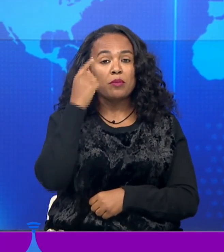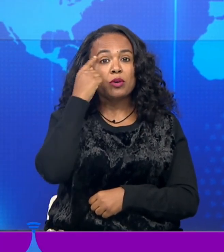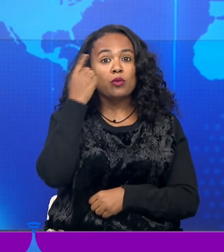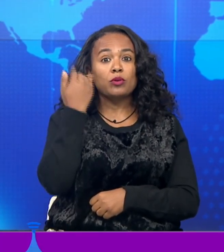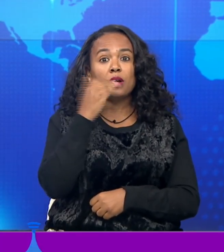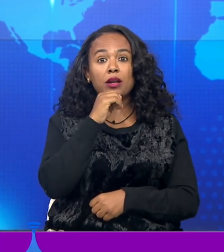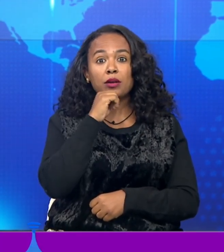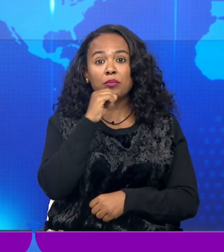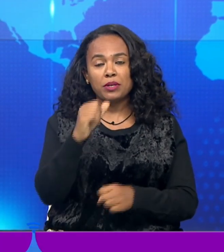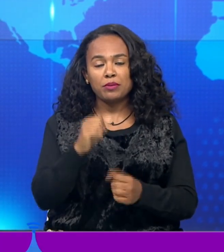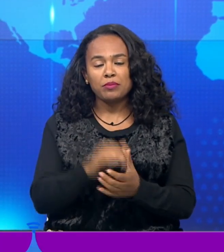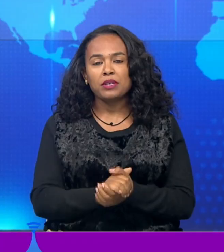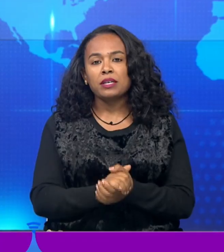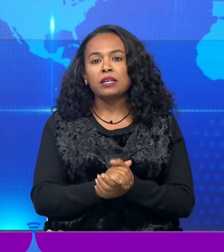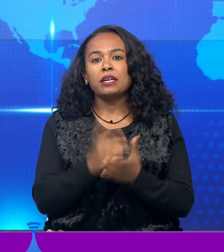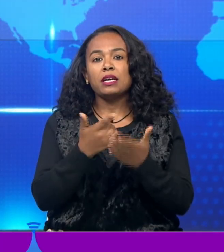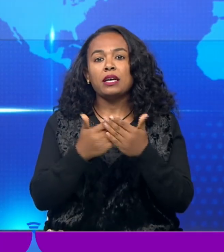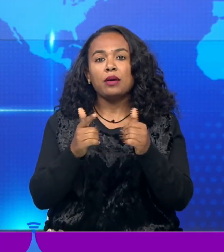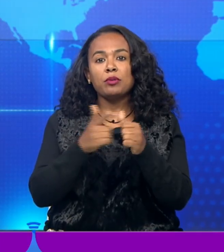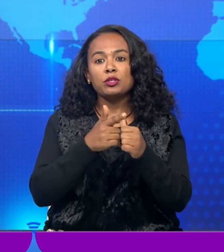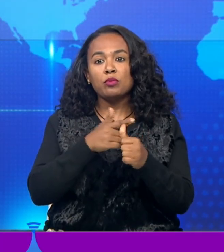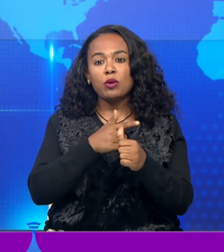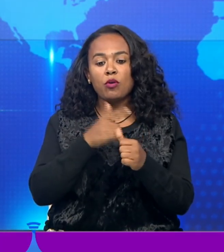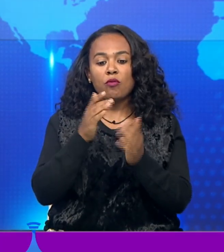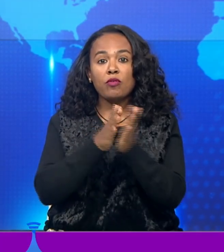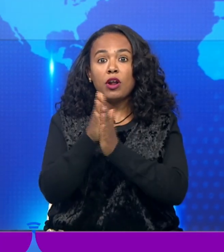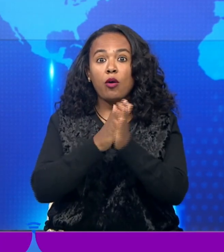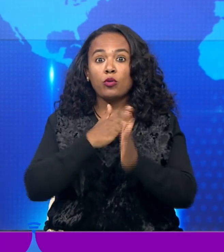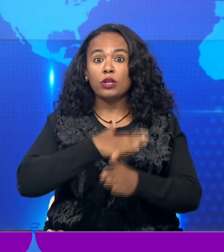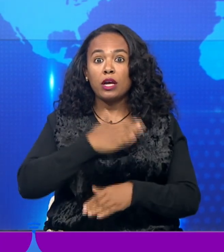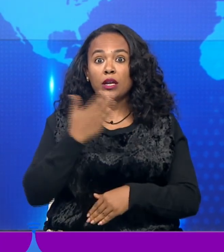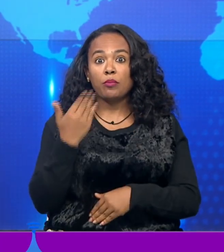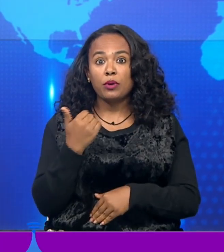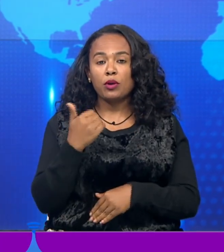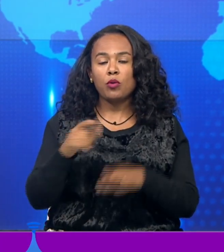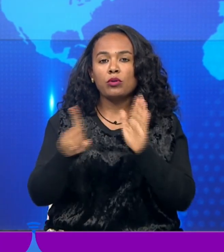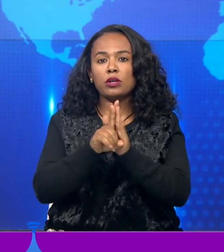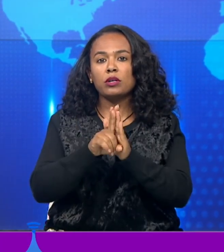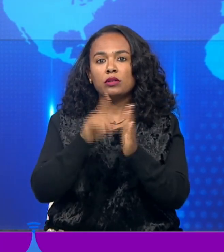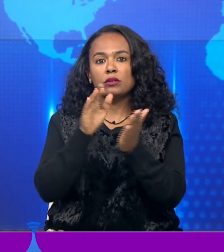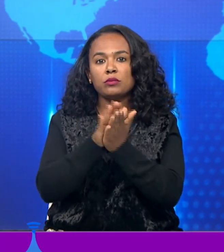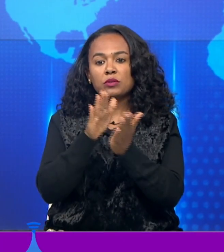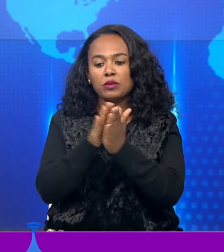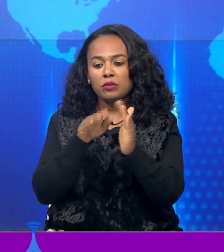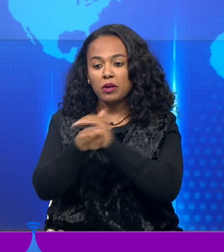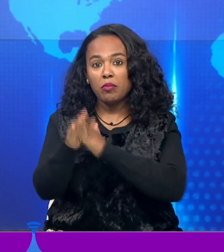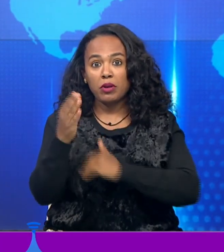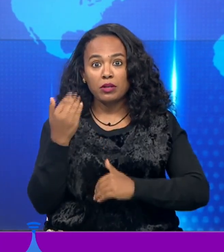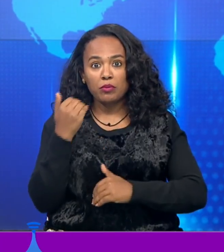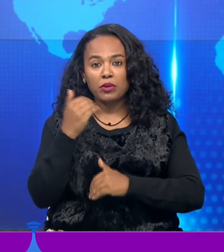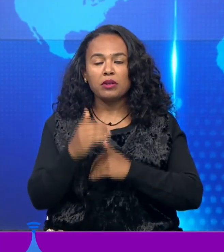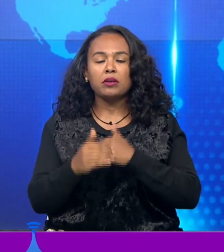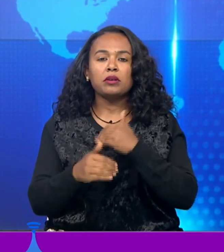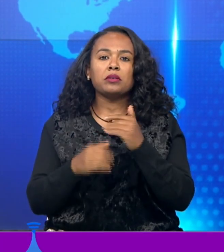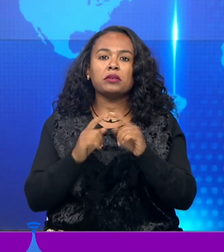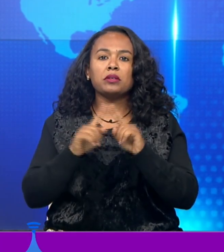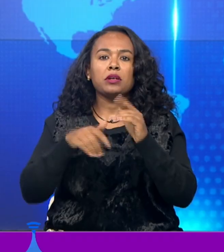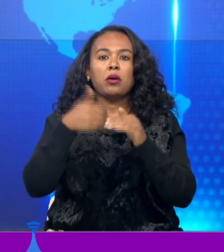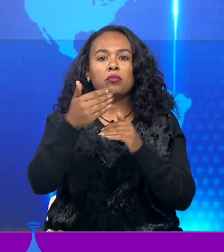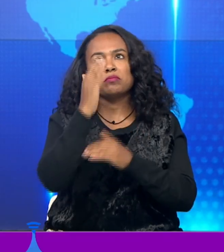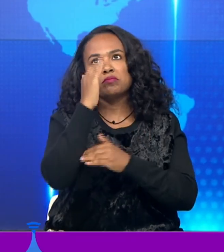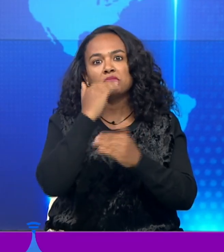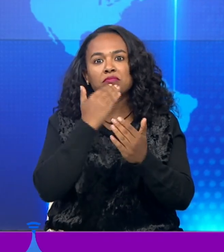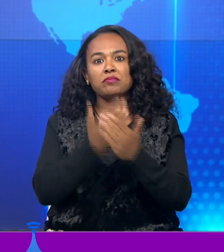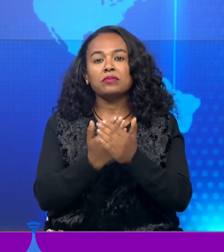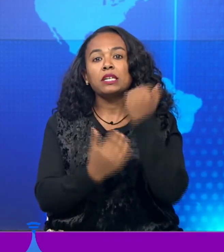አልነበረም። የመጀመሪያ እኮ ፍላጎቴ የነበረው ሎ ስኩል መግባት ነበረ። ግን ያው እግዚአብሔር ይመስገን የድሃ